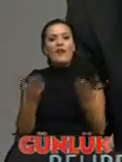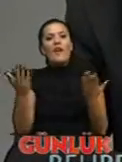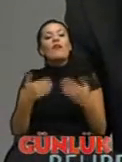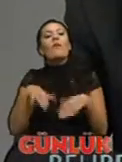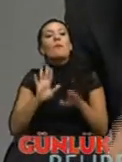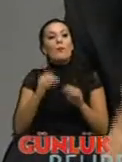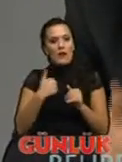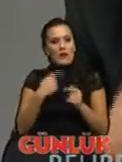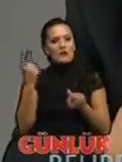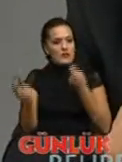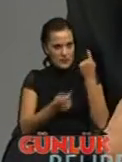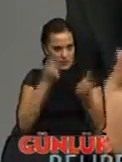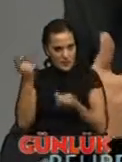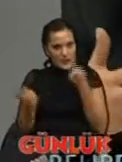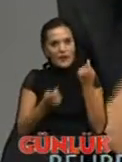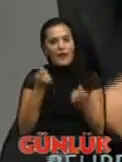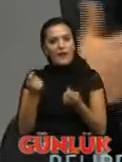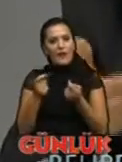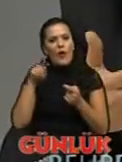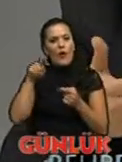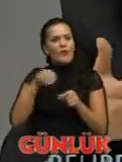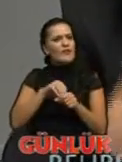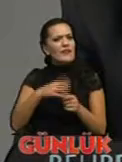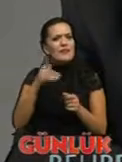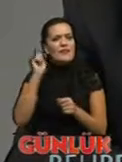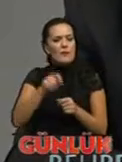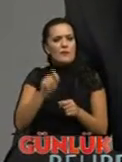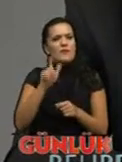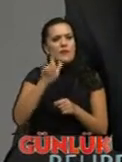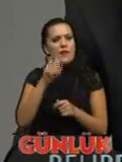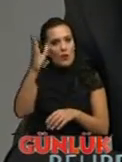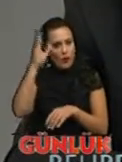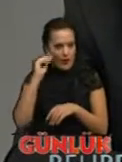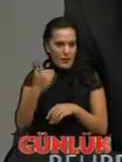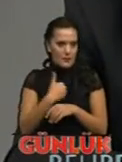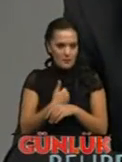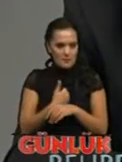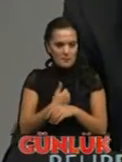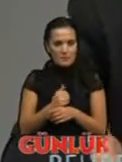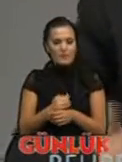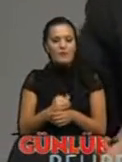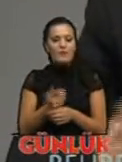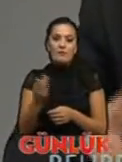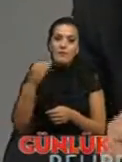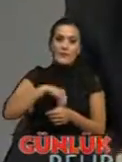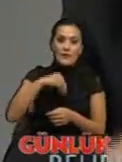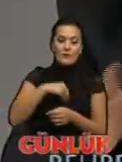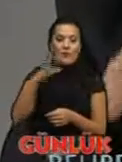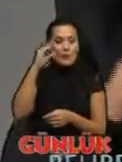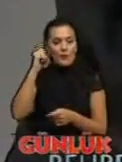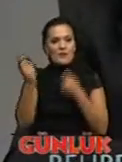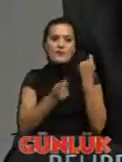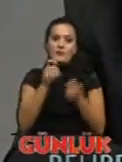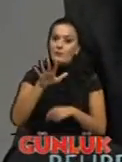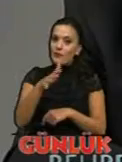davranmamaya çalışarak onu nasıl yapılması gerektiğini öğrendim. Sanıyorum öğrenmeye